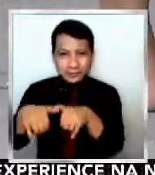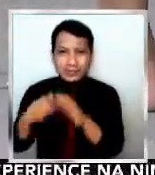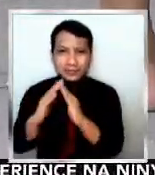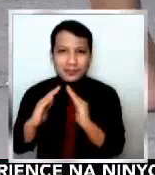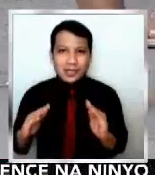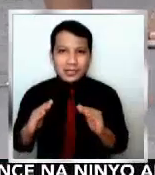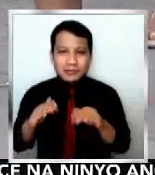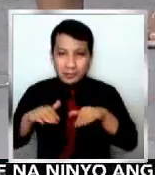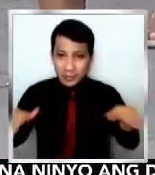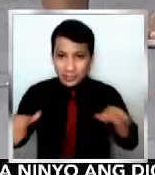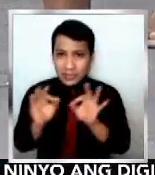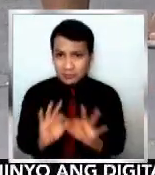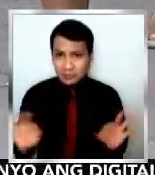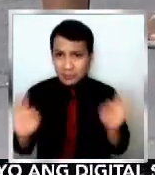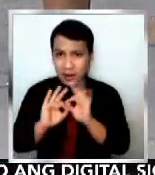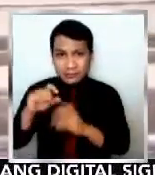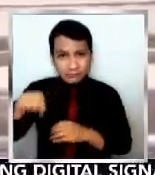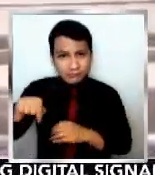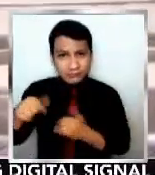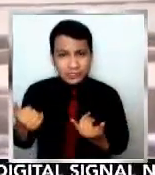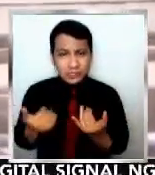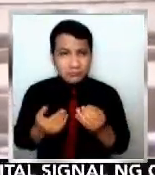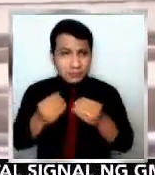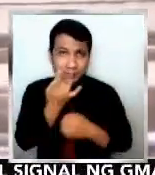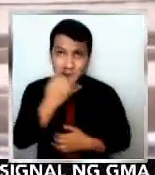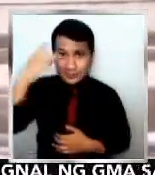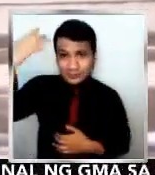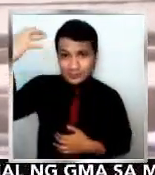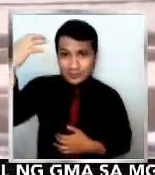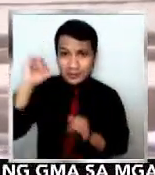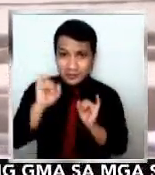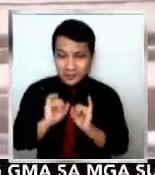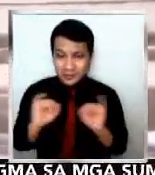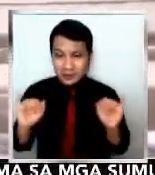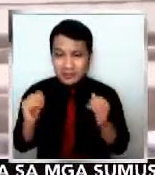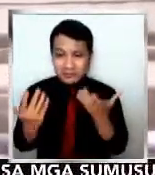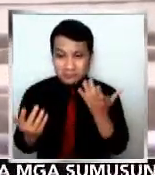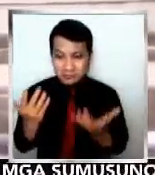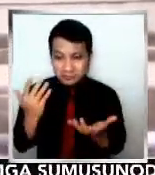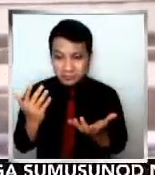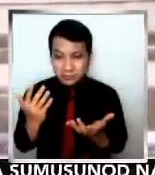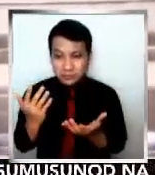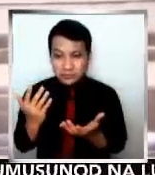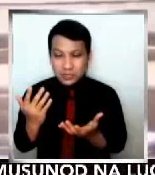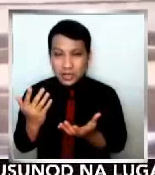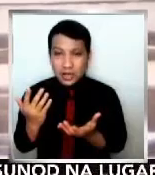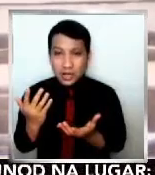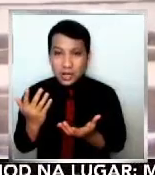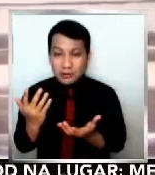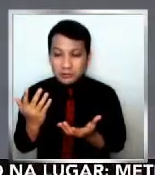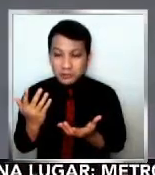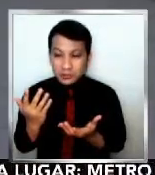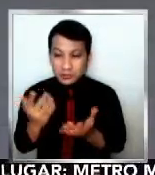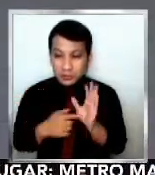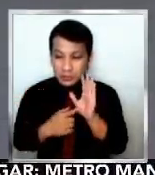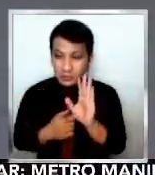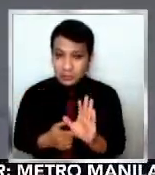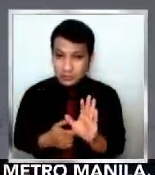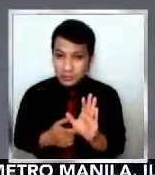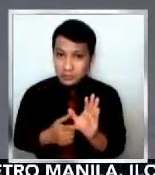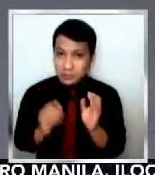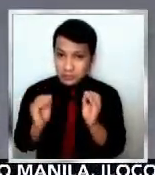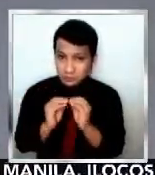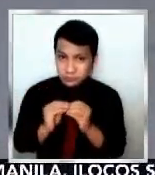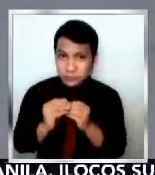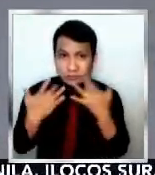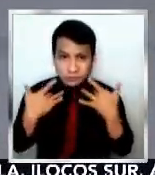rin nila para maarawan. May iba baka nag-undergo yan ng nagkakaroon ng depression. Or,